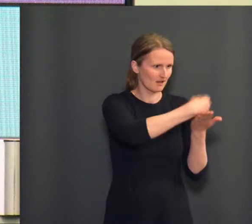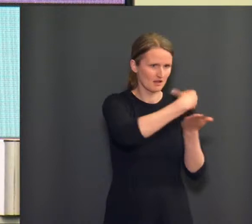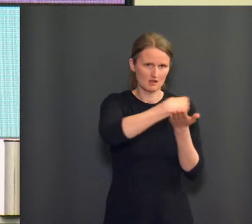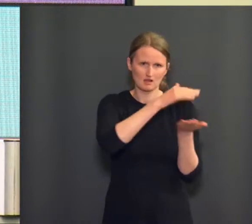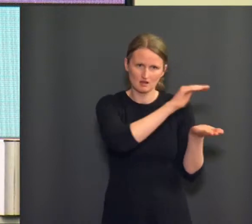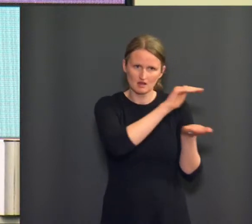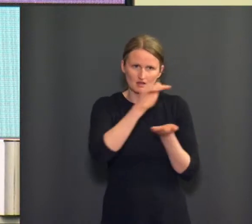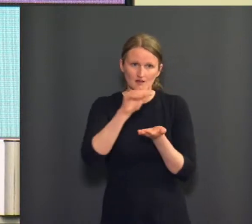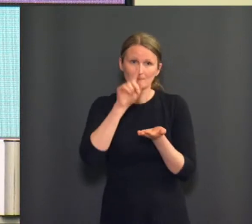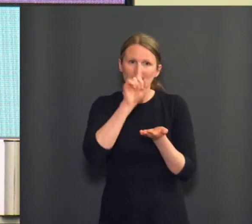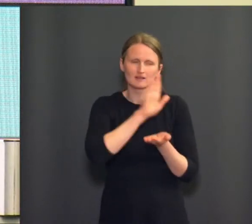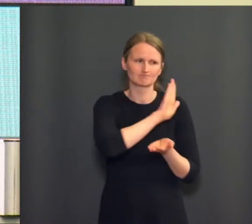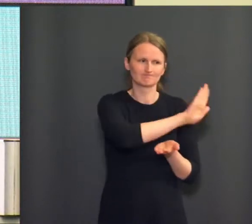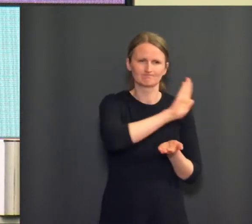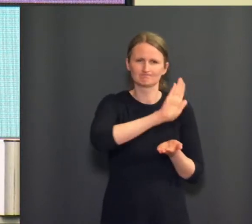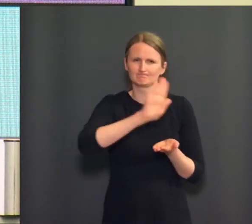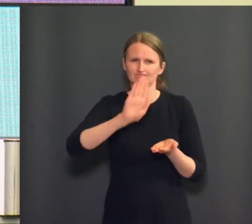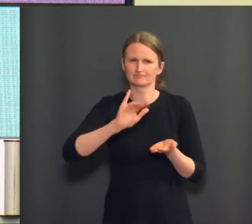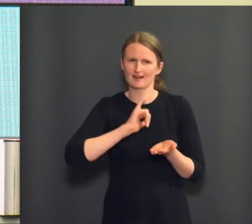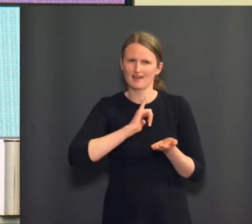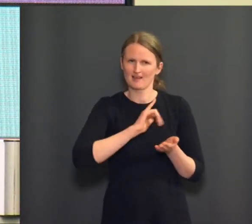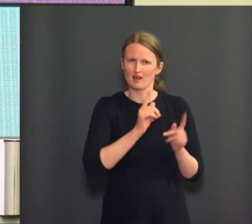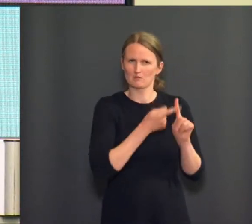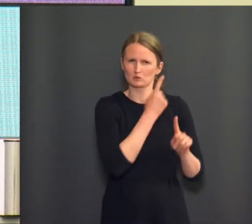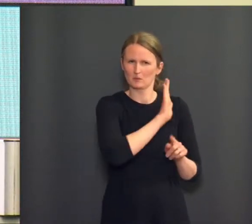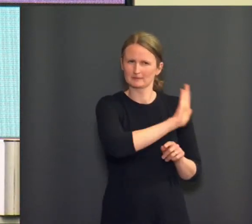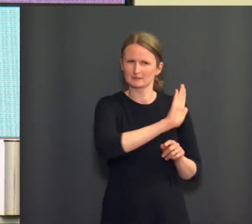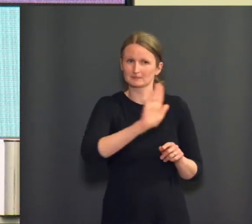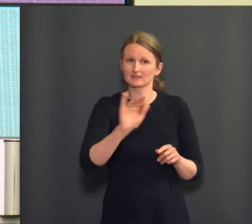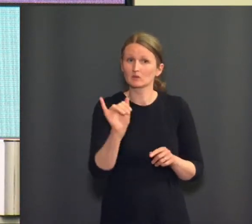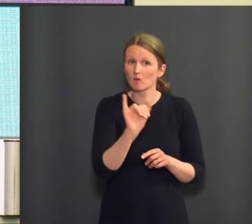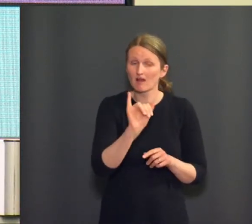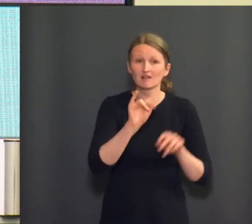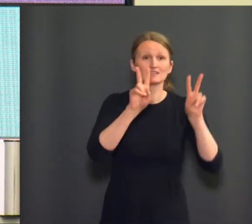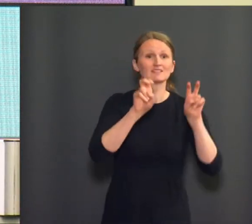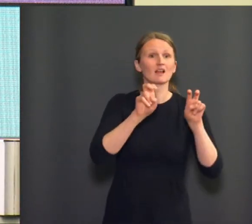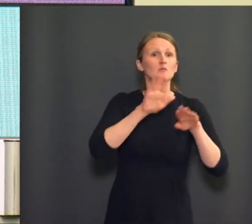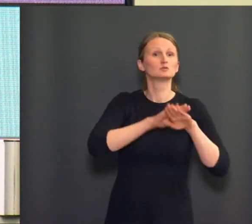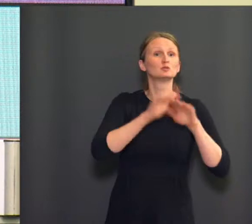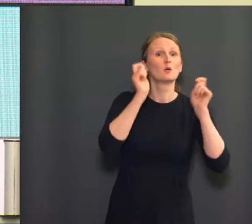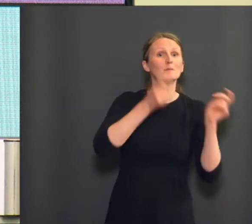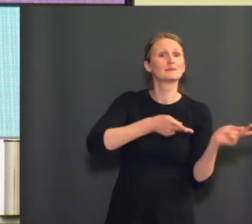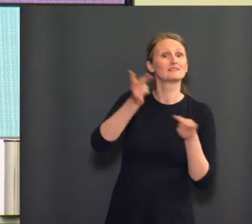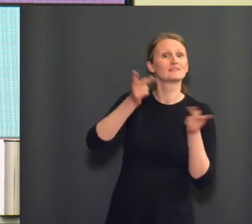l'occupation des lits soins intensifs, c'est le poids actuel et le poids encore pour les quelques semaines qui